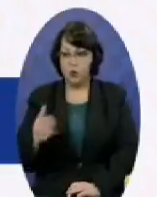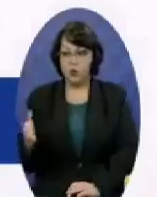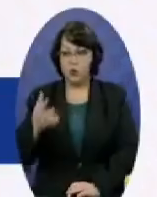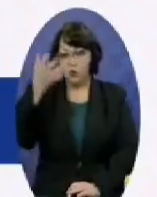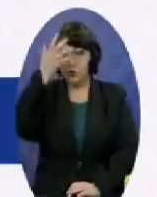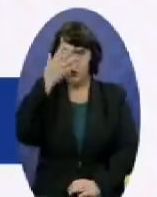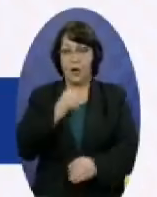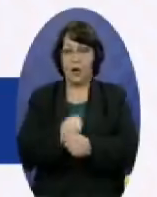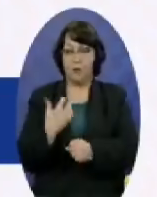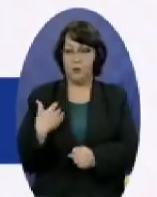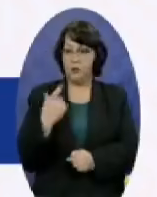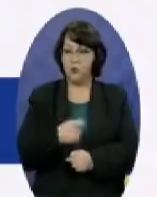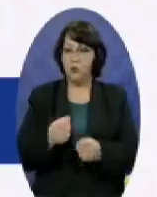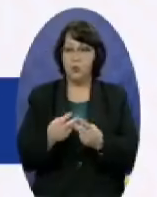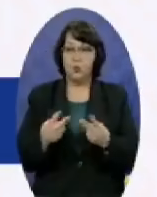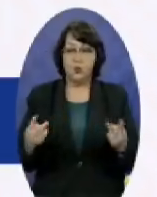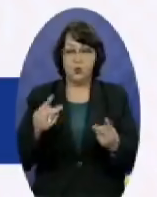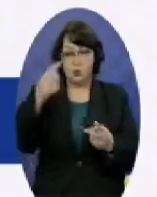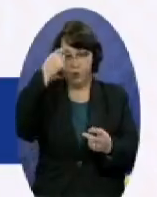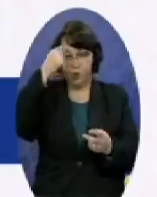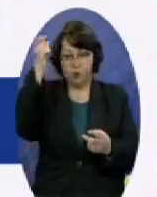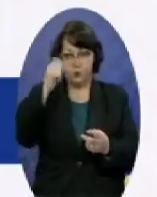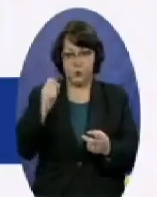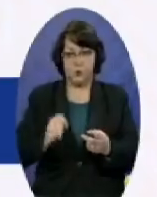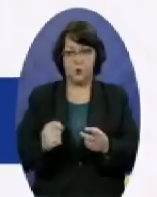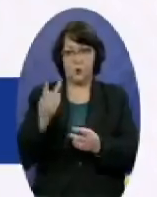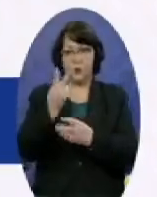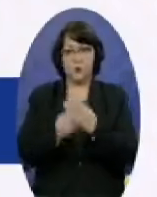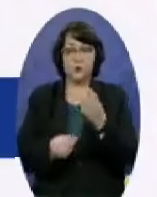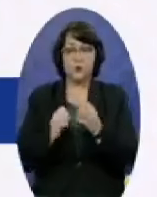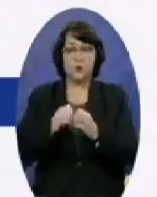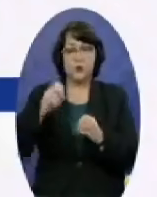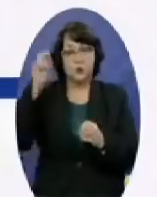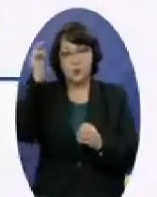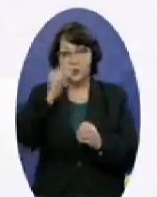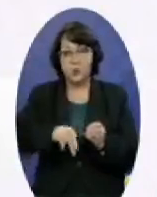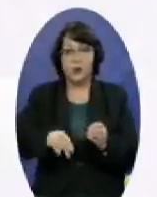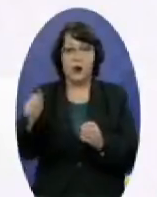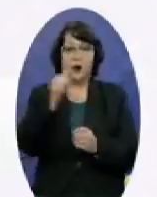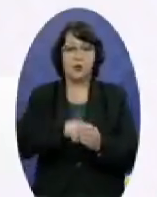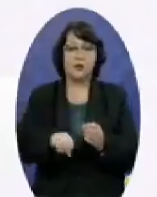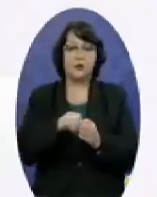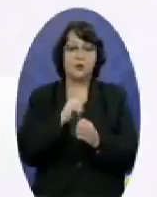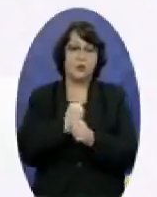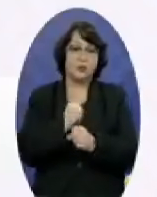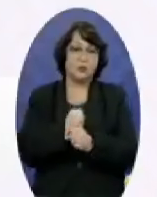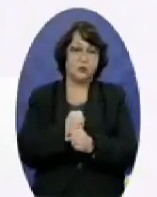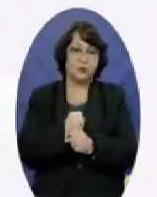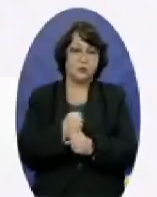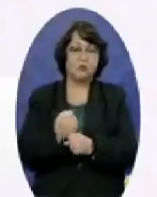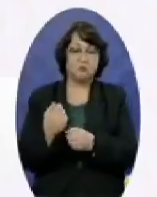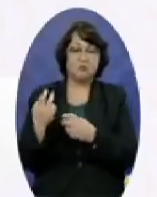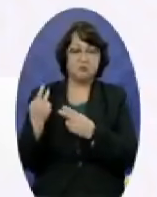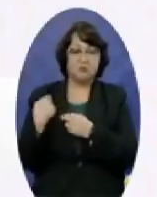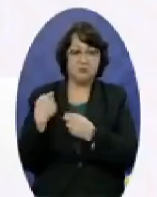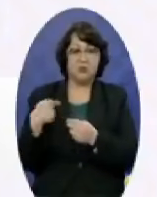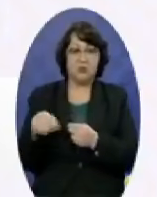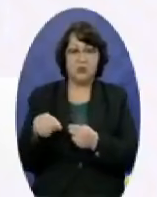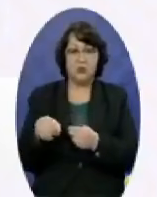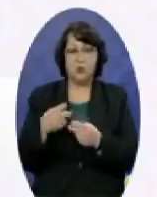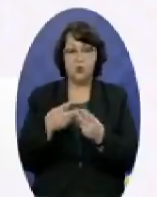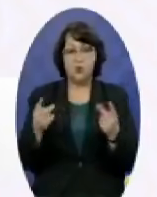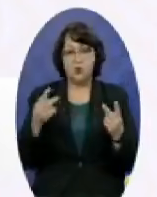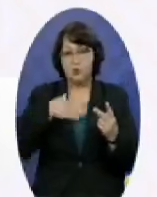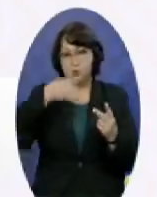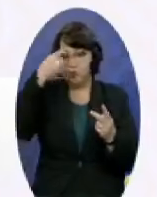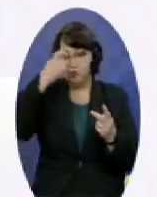төрийн албанд үндэсний монгол бичгийг хослуулан хэрэглэх бэлтгэлийг хангаж ажиллах үүрэгтэй юм а. Иймээс үндэсний монгол бичгээ хүүхэд залуучууд